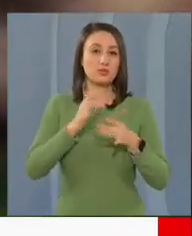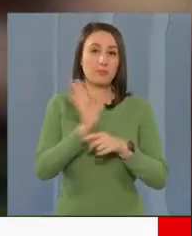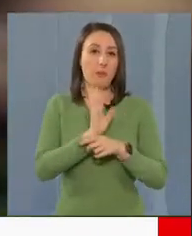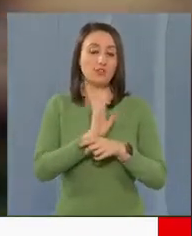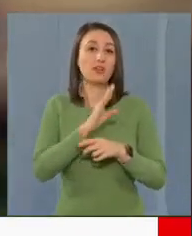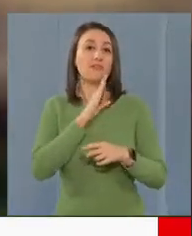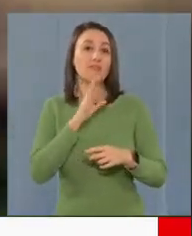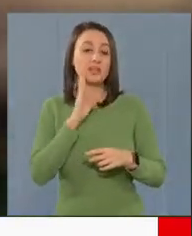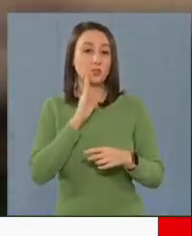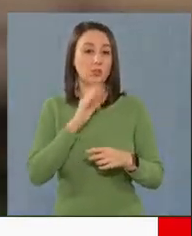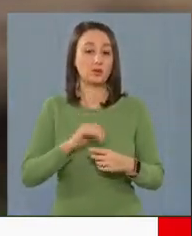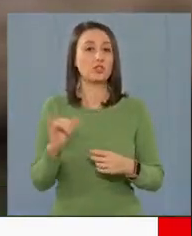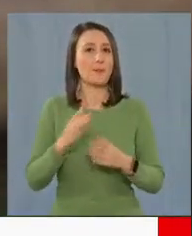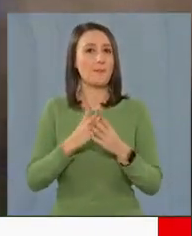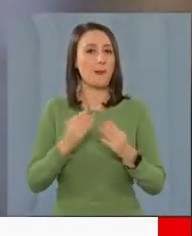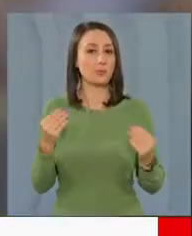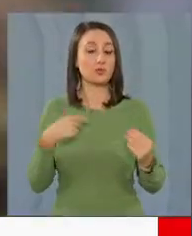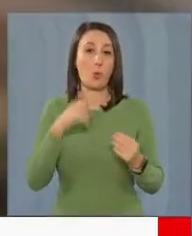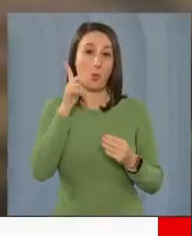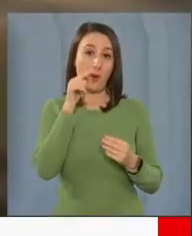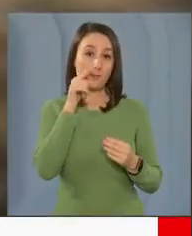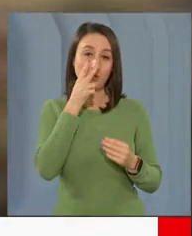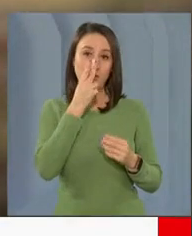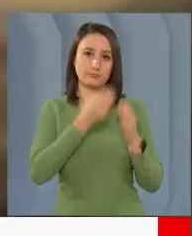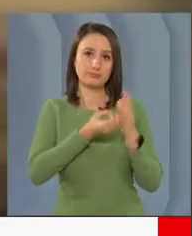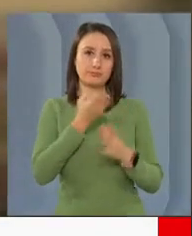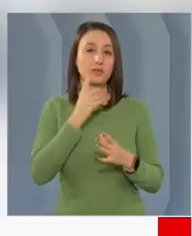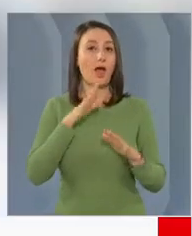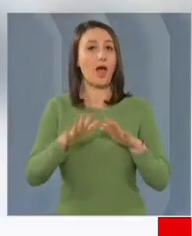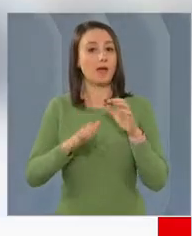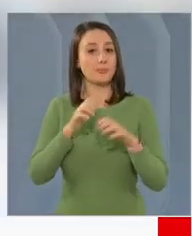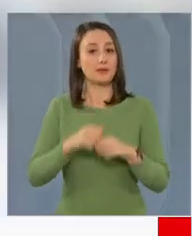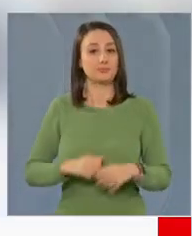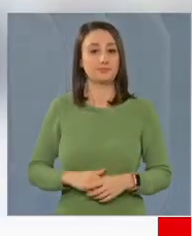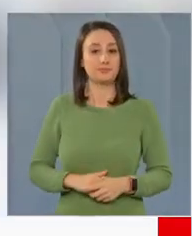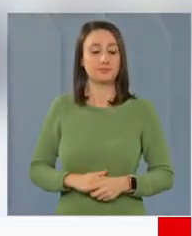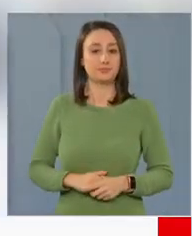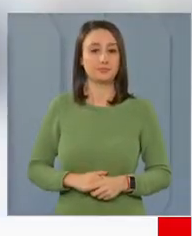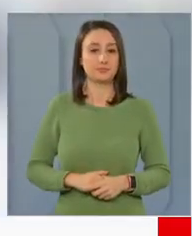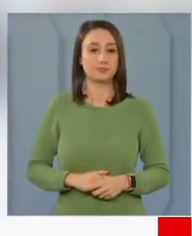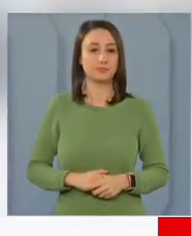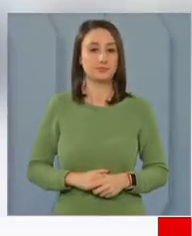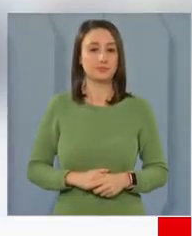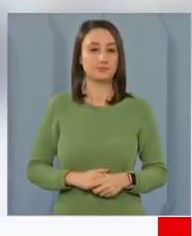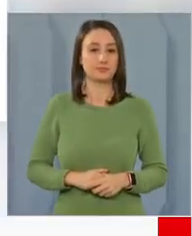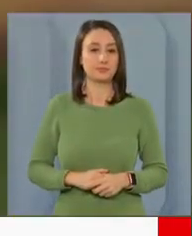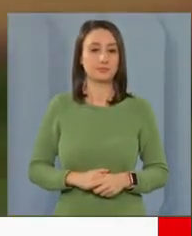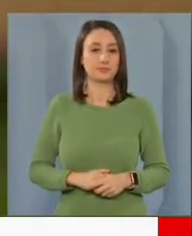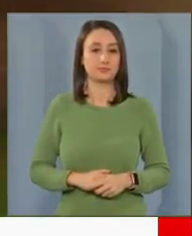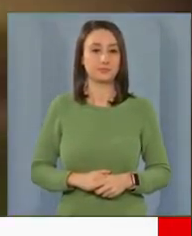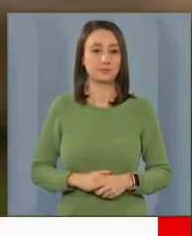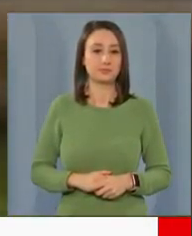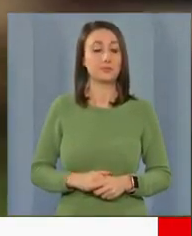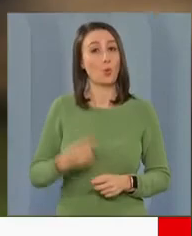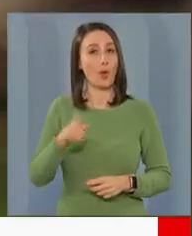pe Facebook. Cei mai mulți utilizatori s-au amuzat de apariția inedită. E pădurea relativ aproape, a comentat un internaut. O